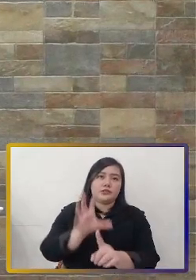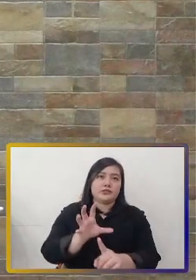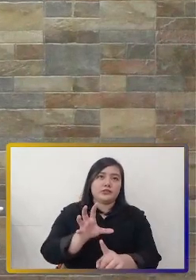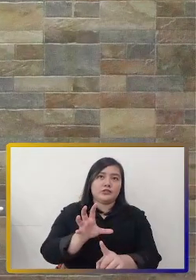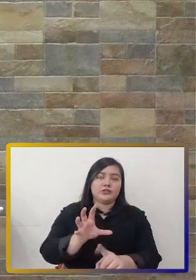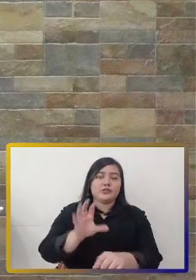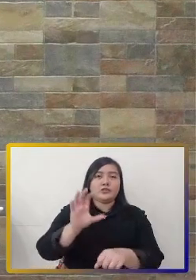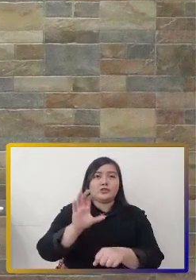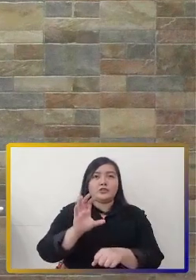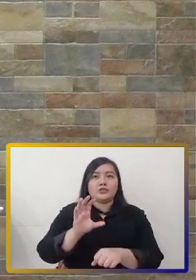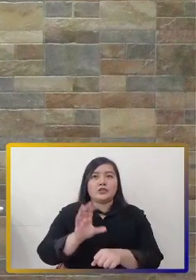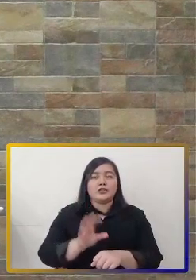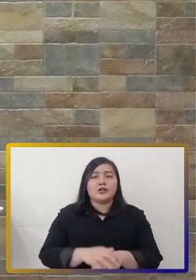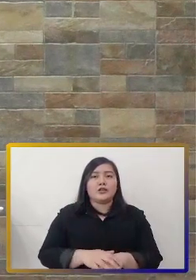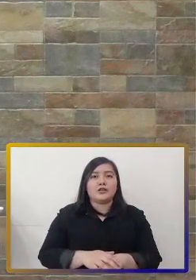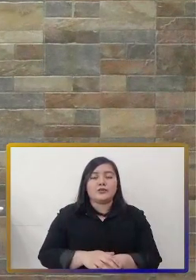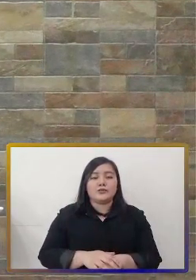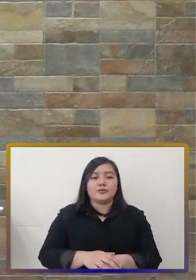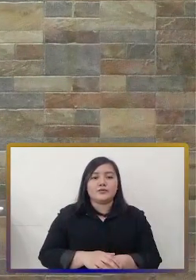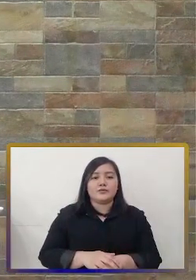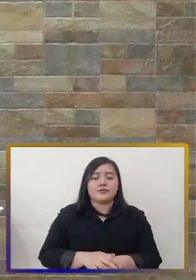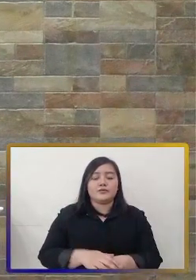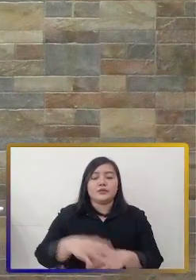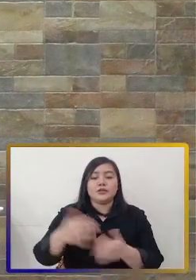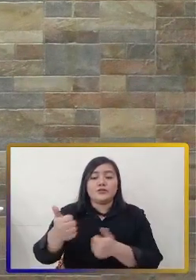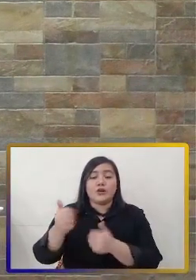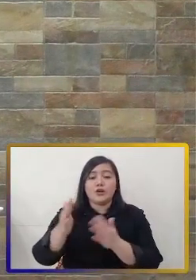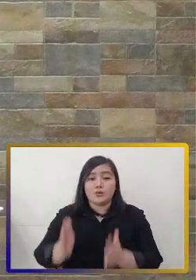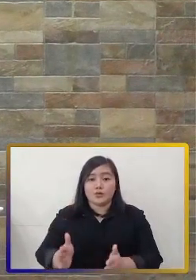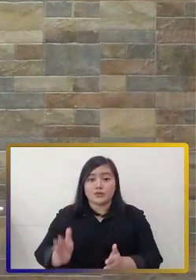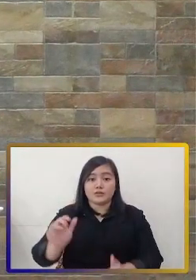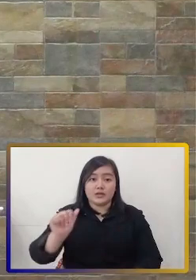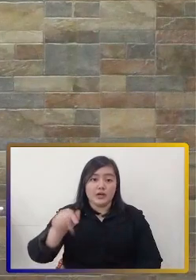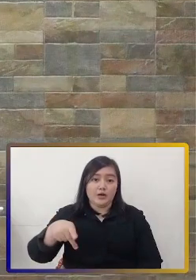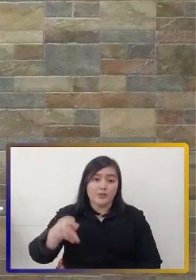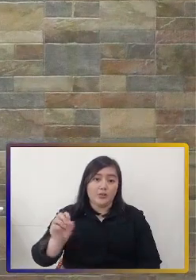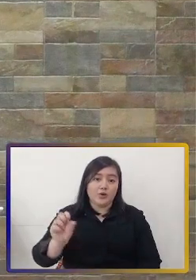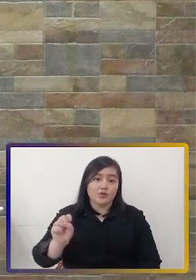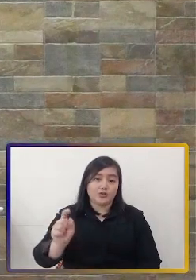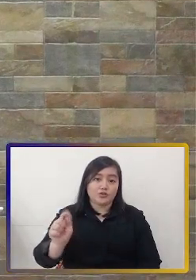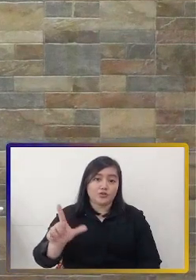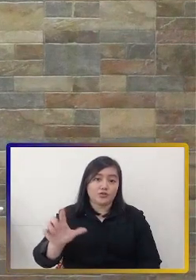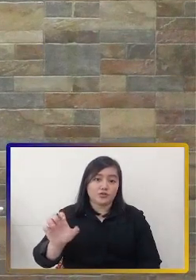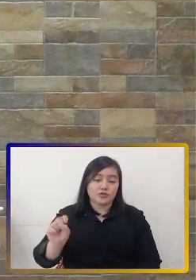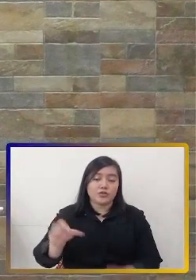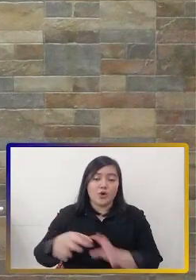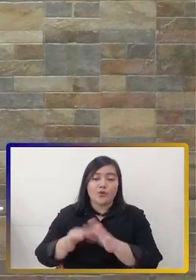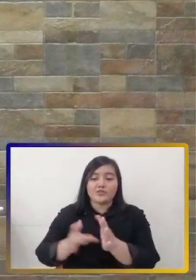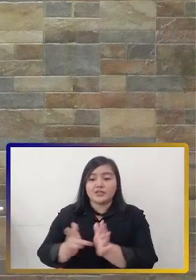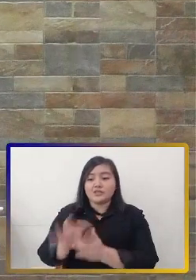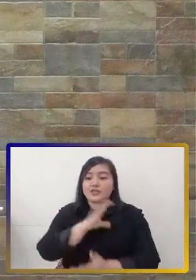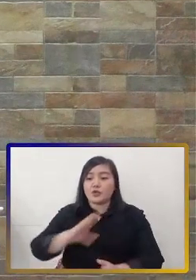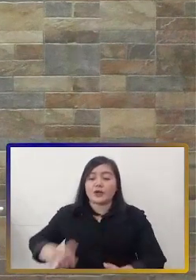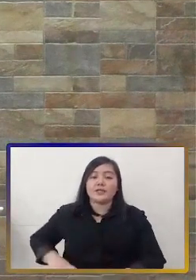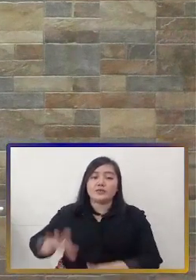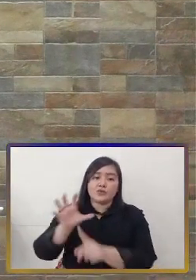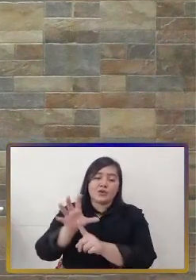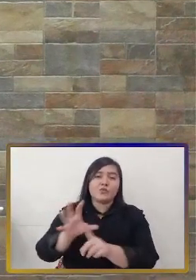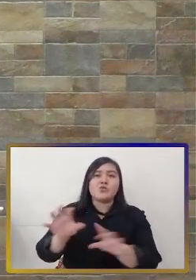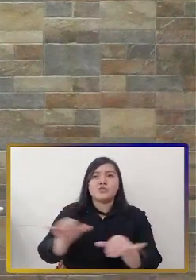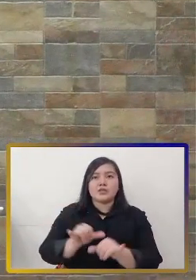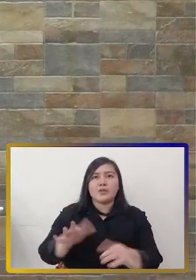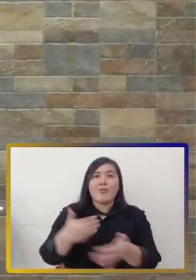fathers. They are also known as the church fathers. So after the apostles, the church,